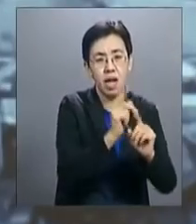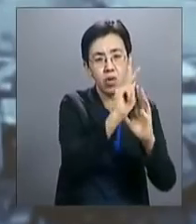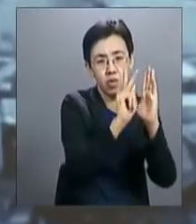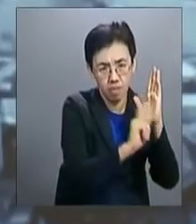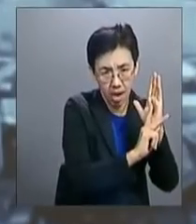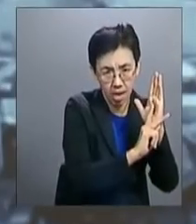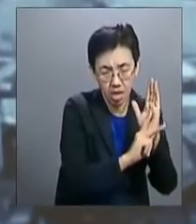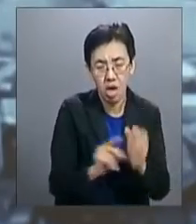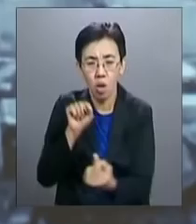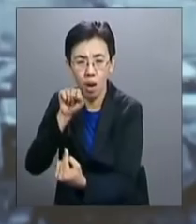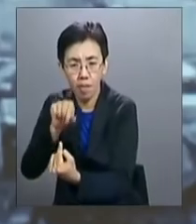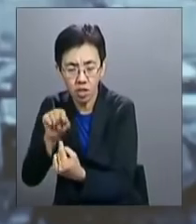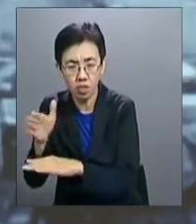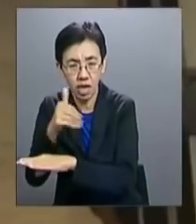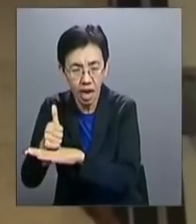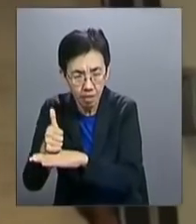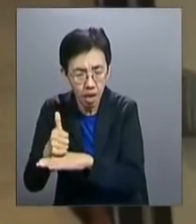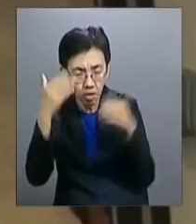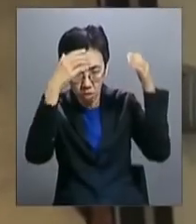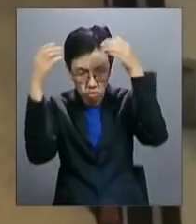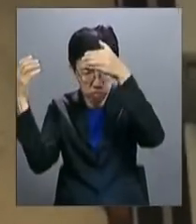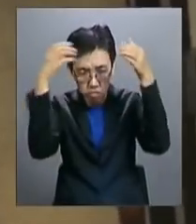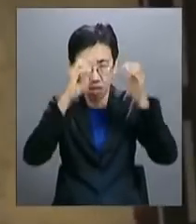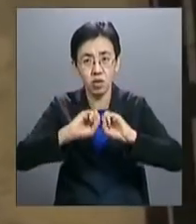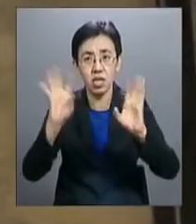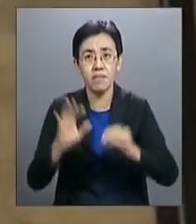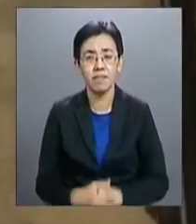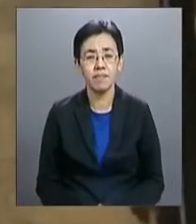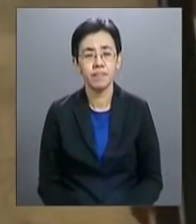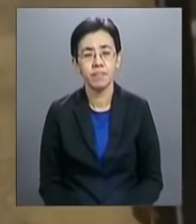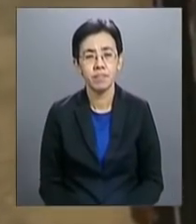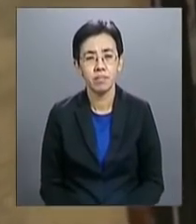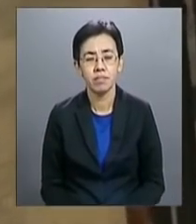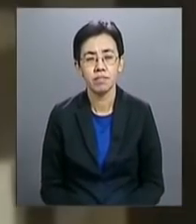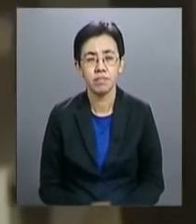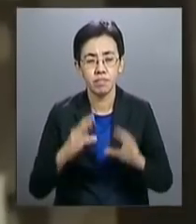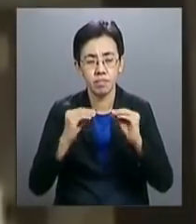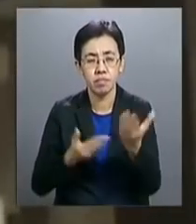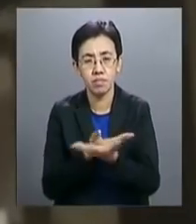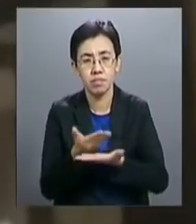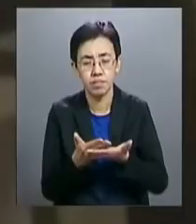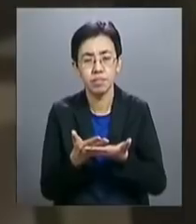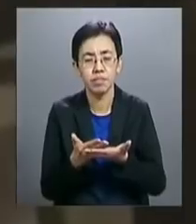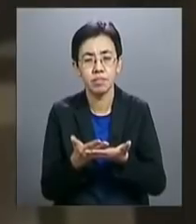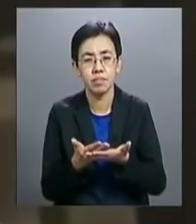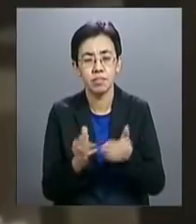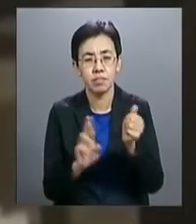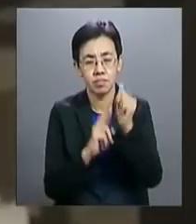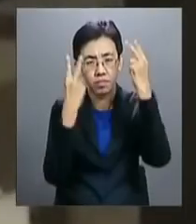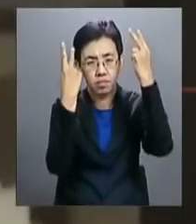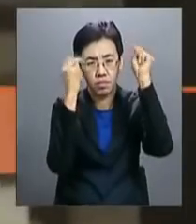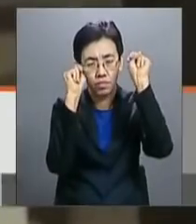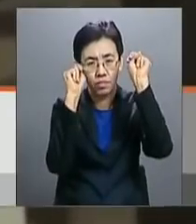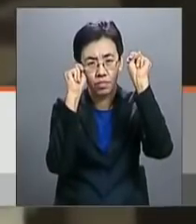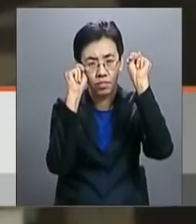คำว่าความเหมาะสมทางการเมืองค่ะด้วยเหตุนี้ผลหารือระหว่างนายวิษณุเครืองามรองนายกรัฐม